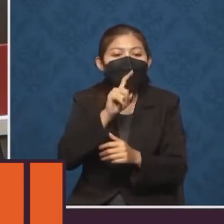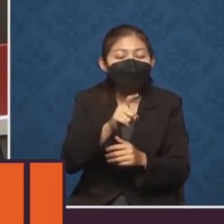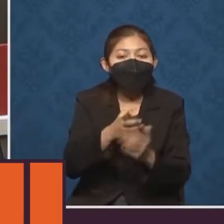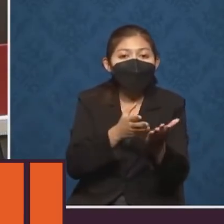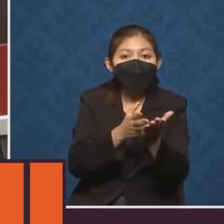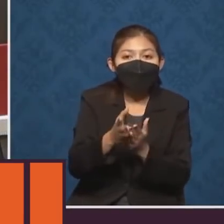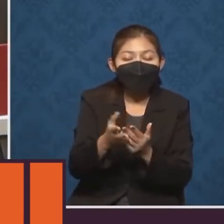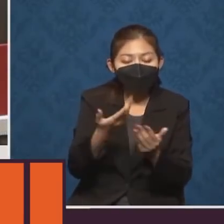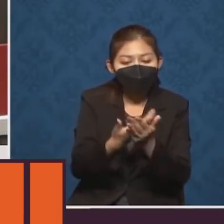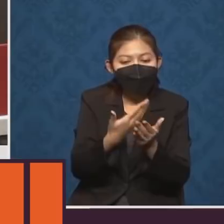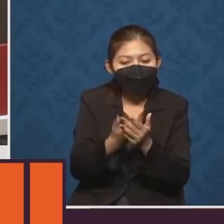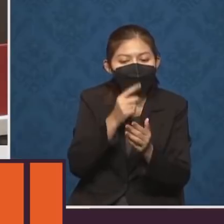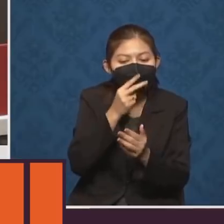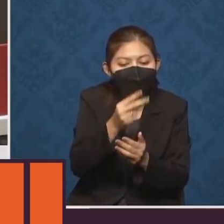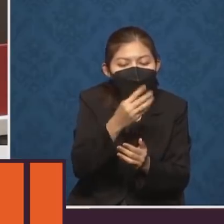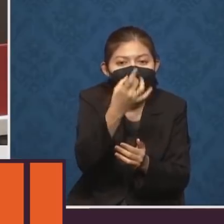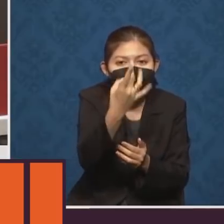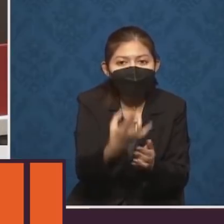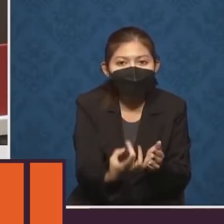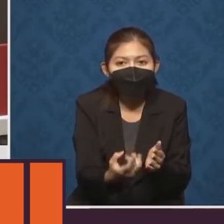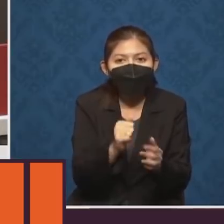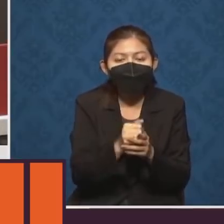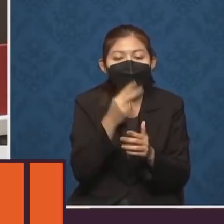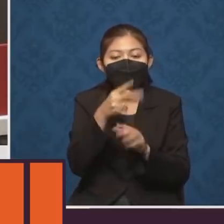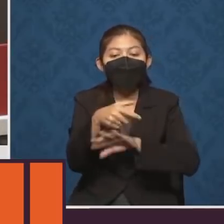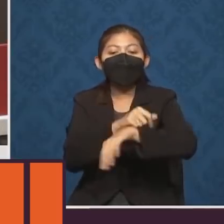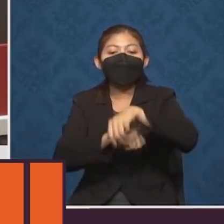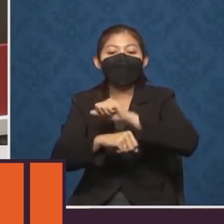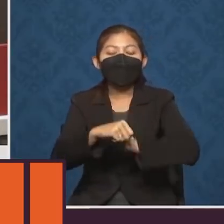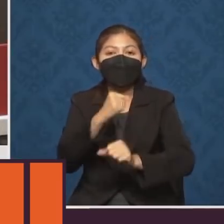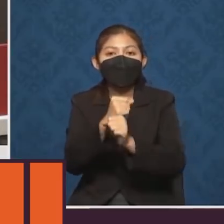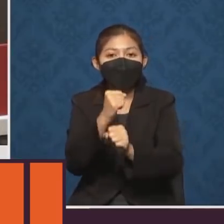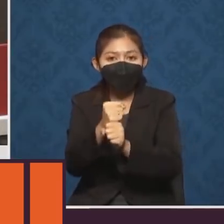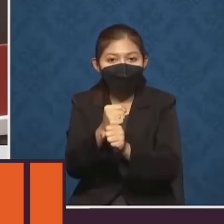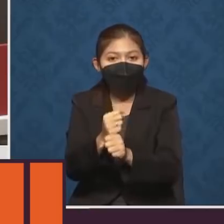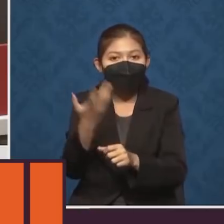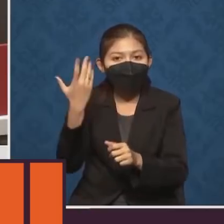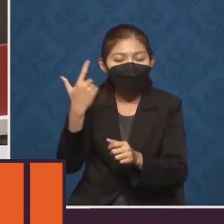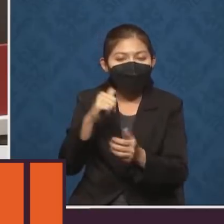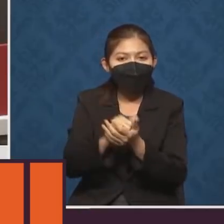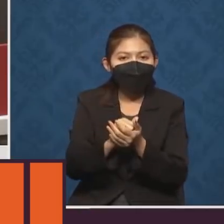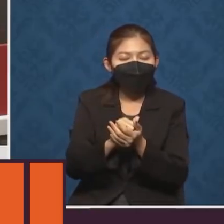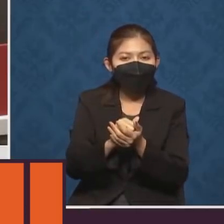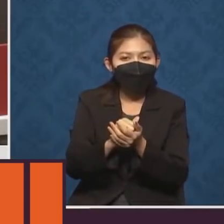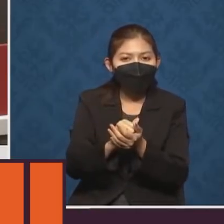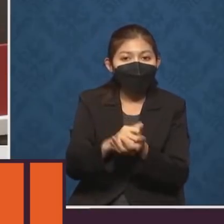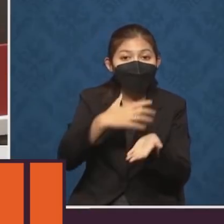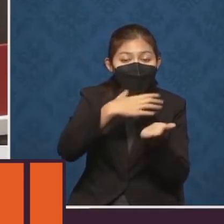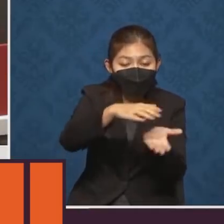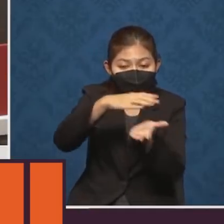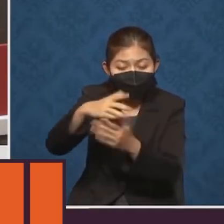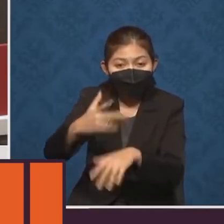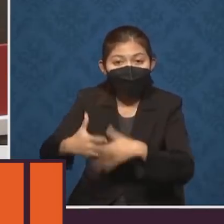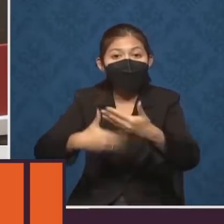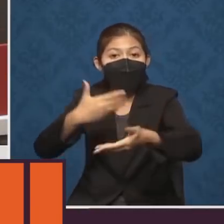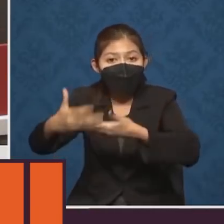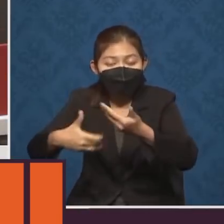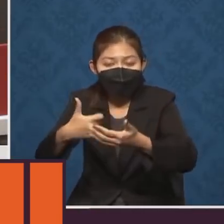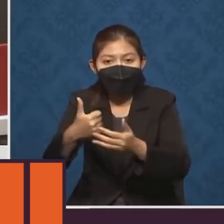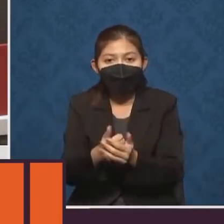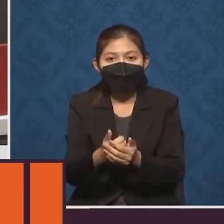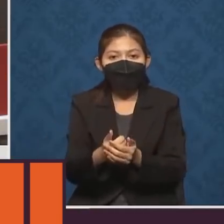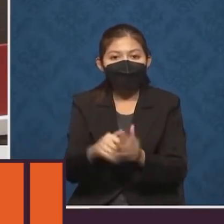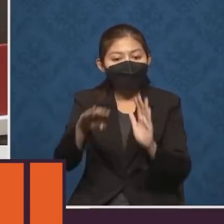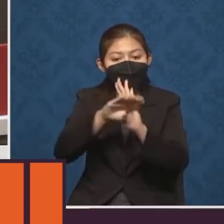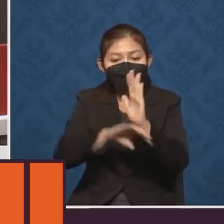เข้าไปดูเขาก็ไปดูผลการปฏิบัติงานเนี่ยนะครับเพราะว่านี่บอกบอกว่าเมื่อบอกว่าผลิตแล้วก็สำหรับจำหน่ายเนี่ยครับผลการทำงาน